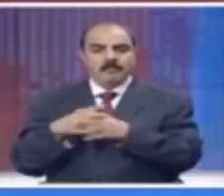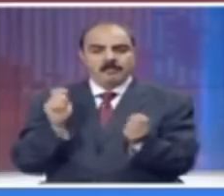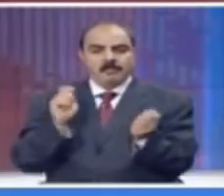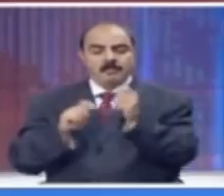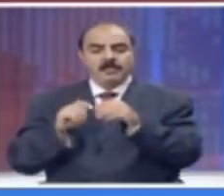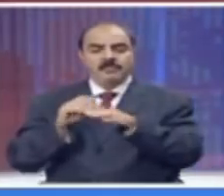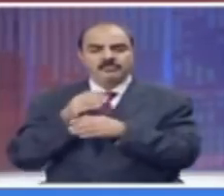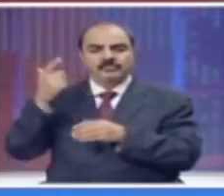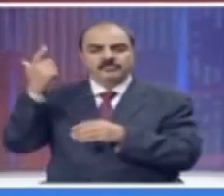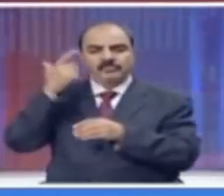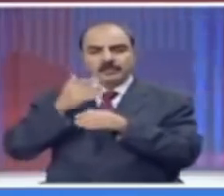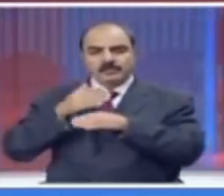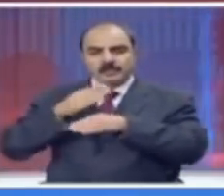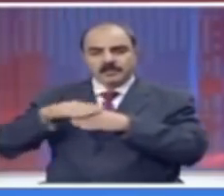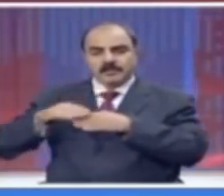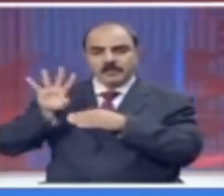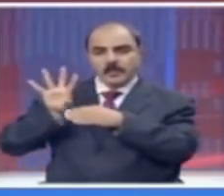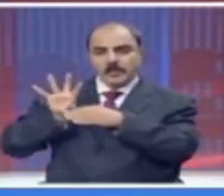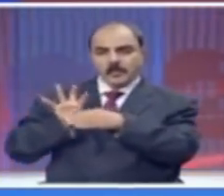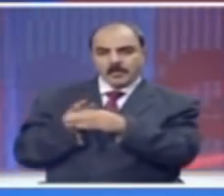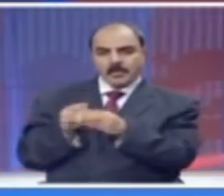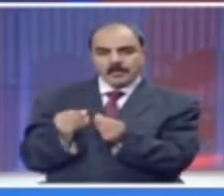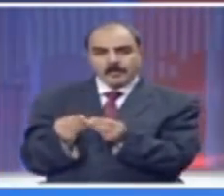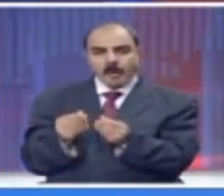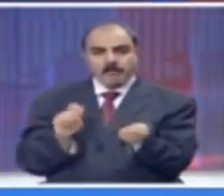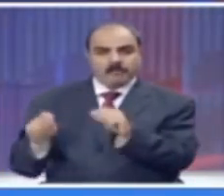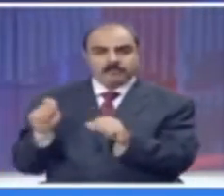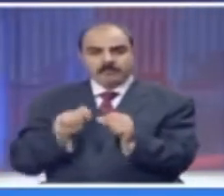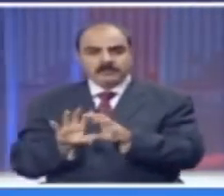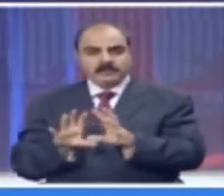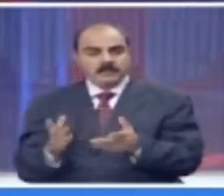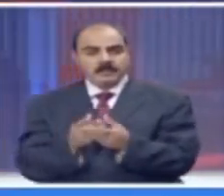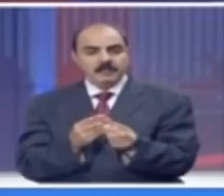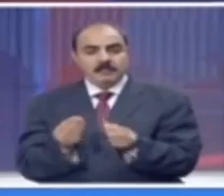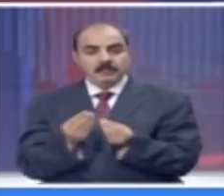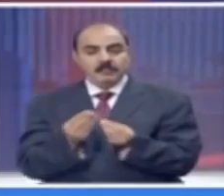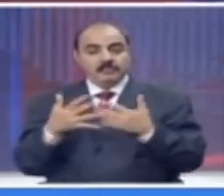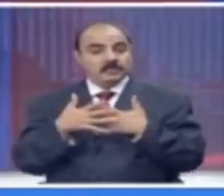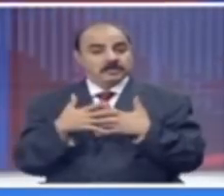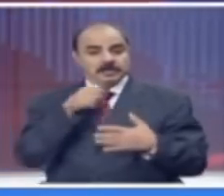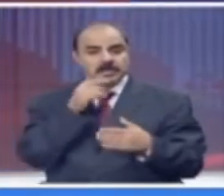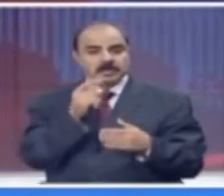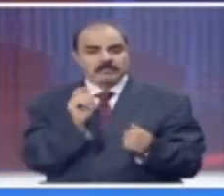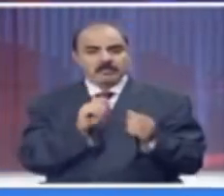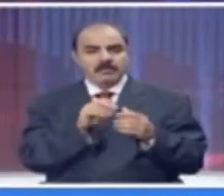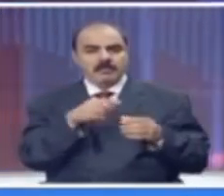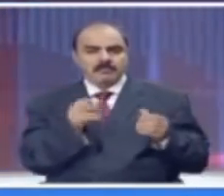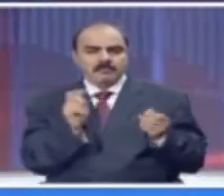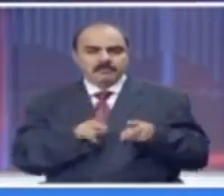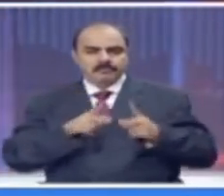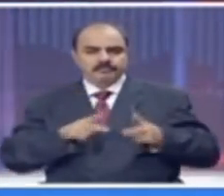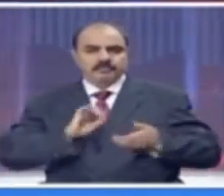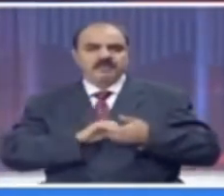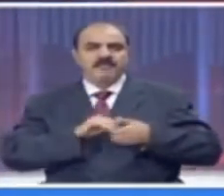مجمع لإنتاج الخلايا الشمسية من الرمال. واستعرض الوزير آخر المفاوضات مع عدد من الشركات الصينية لإنشاء المجمع